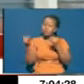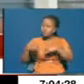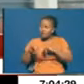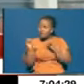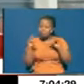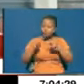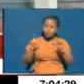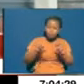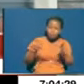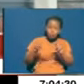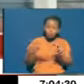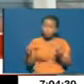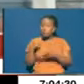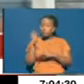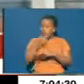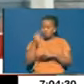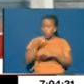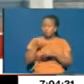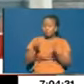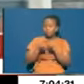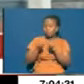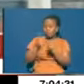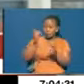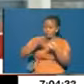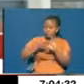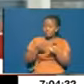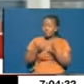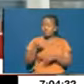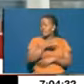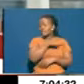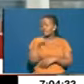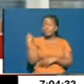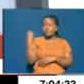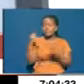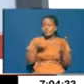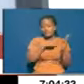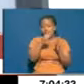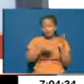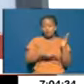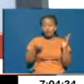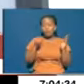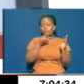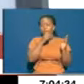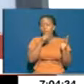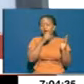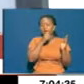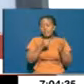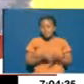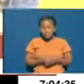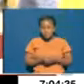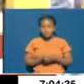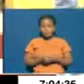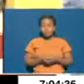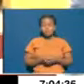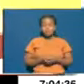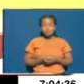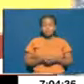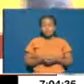ambao walihusika na kuwaua na wao vijana. Bentroy Njue, Darubini.